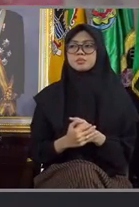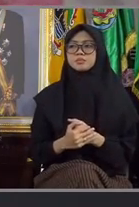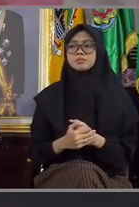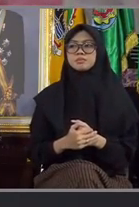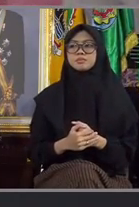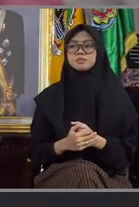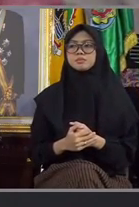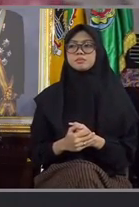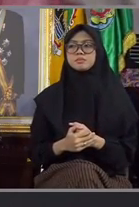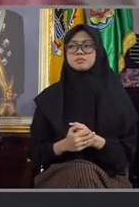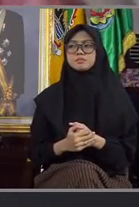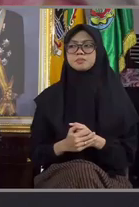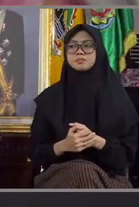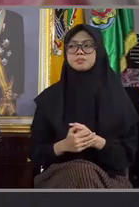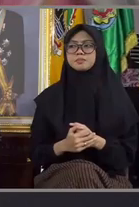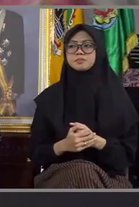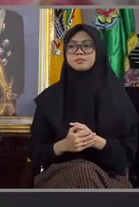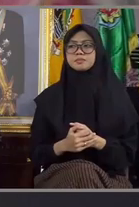penting sekali,